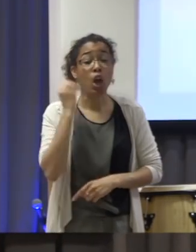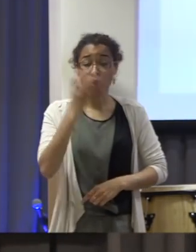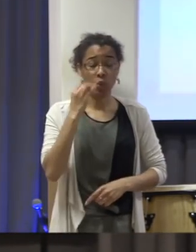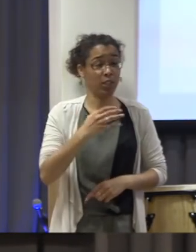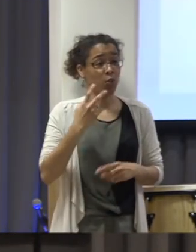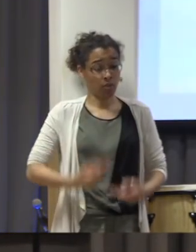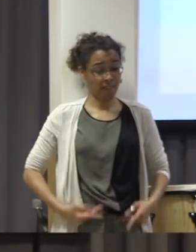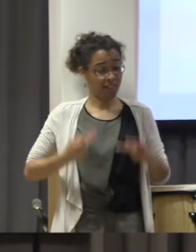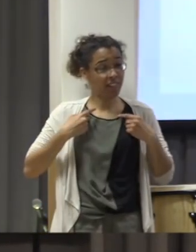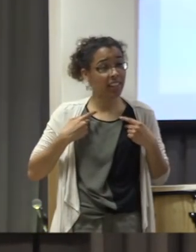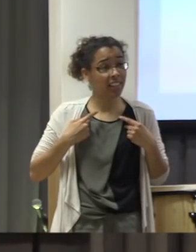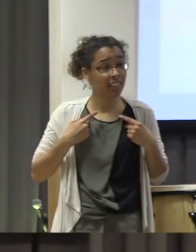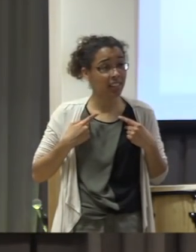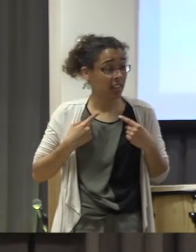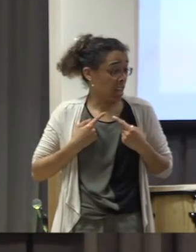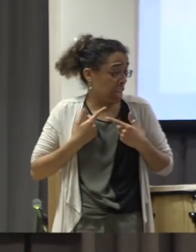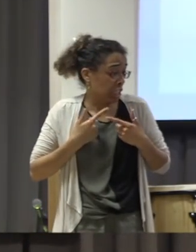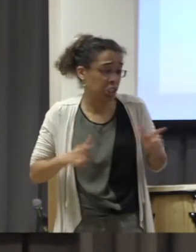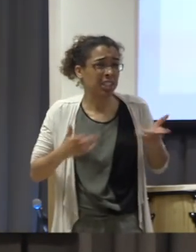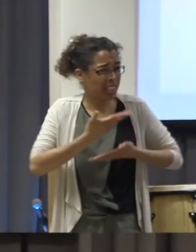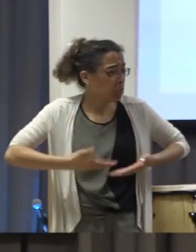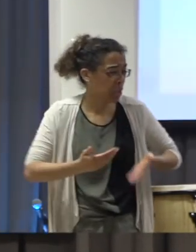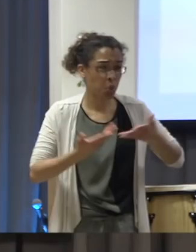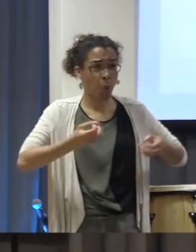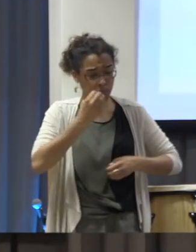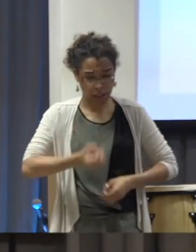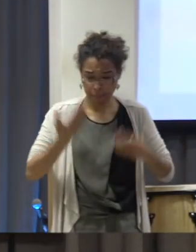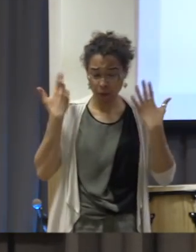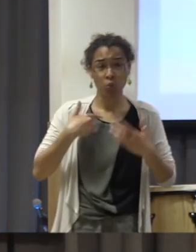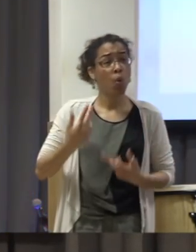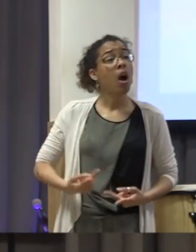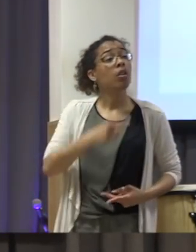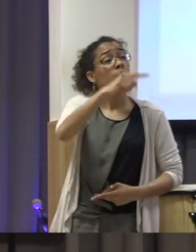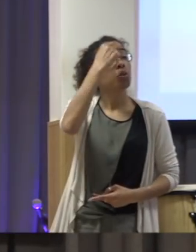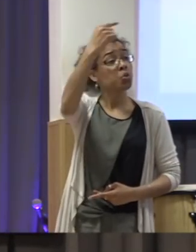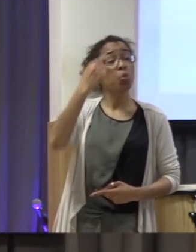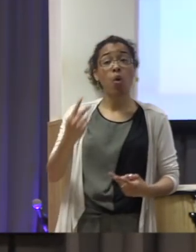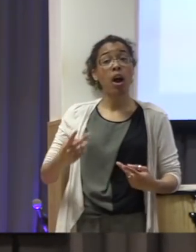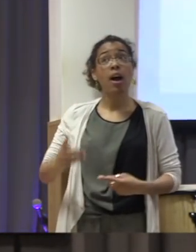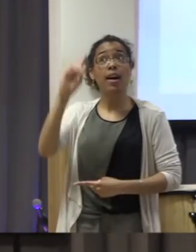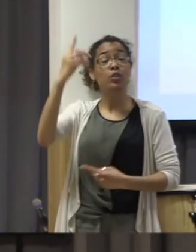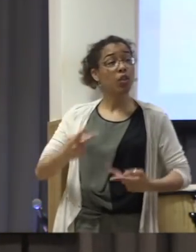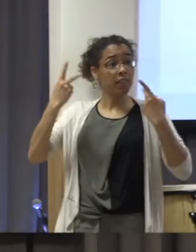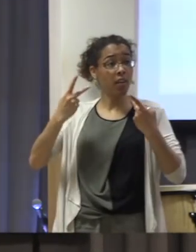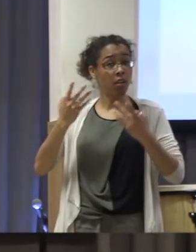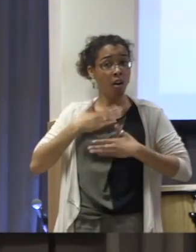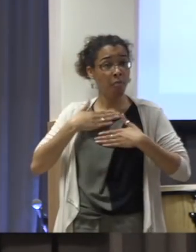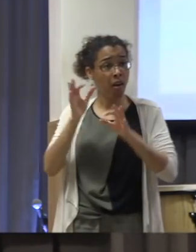jours de ta vie, quelle que soit la circonstance, toi qui crois à un Dieu vivant, je ne crains